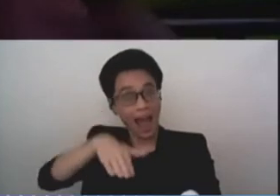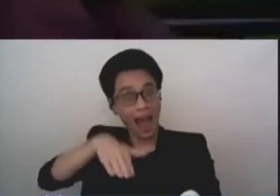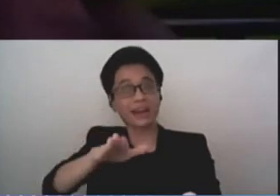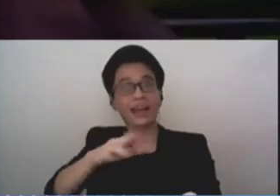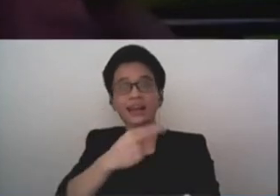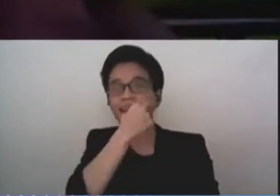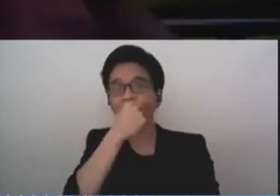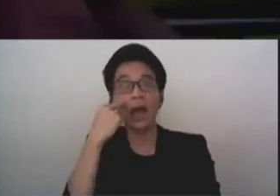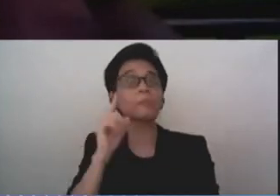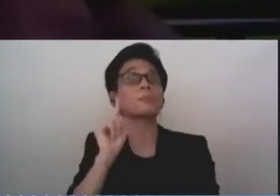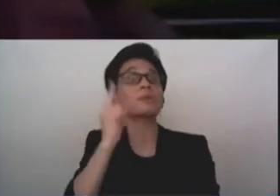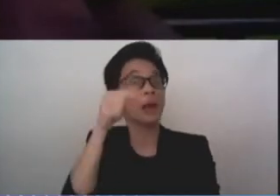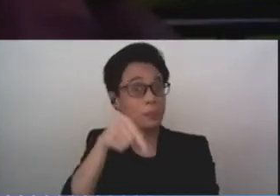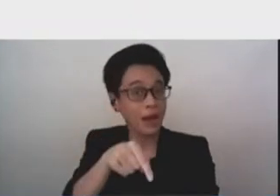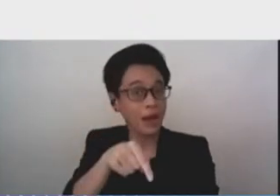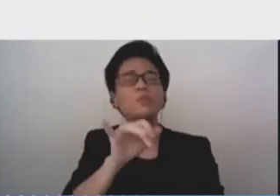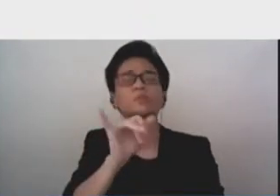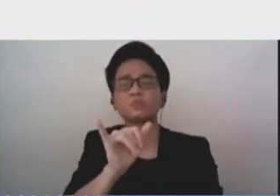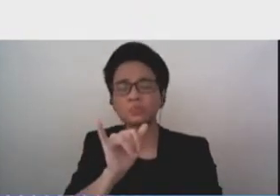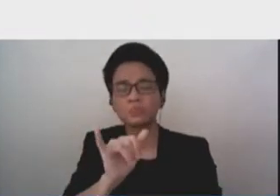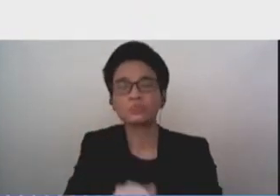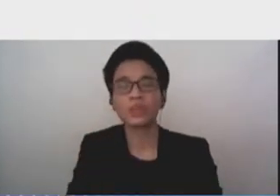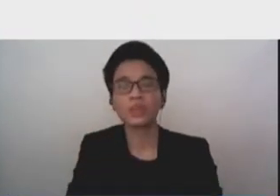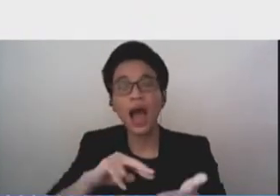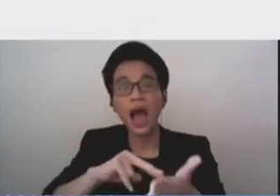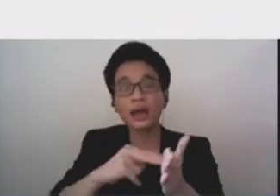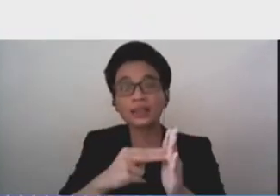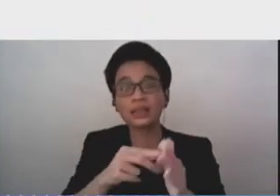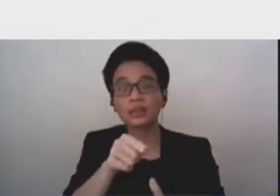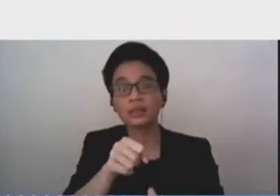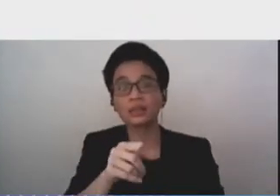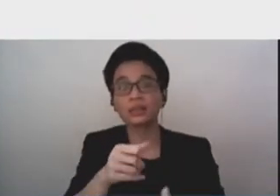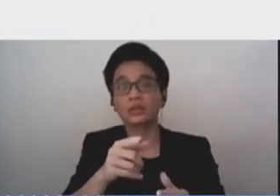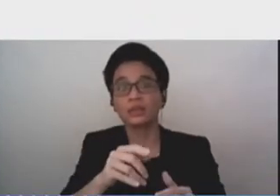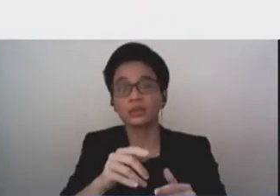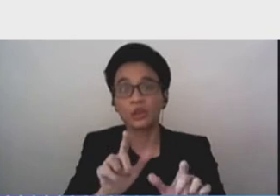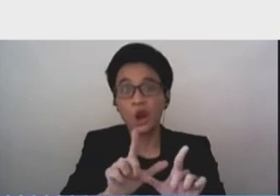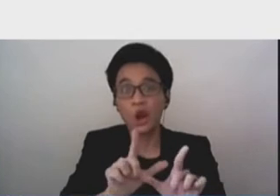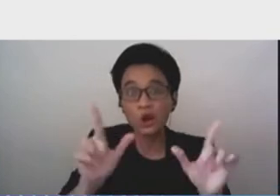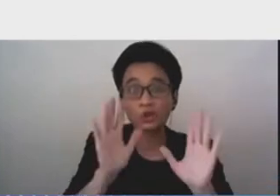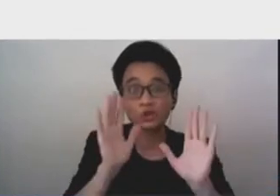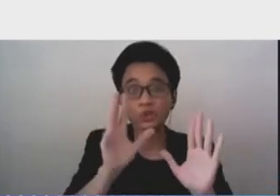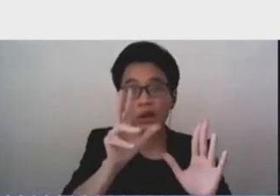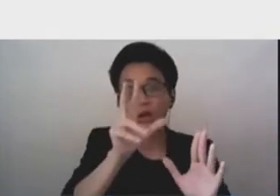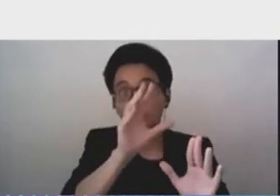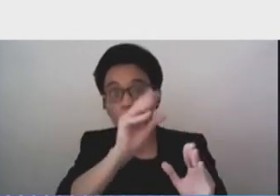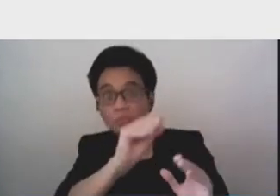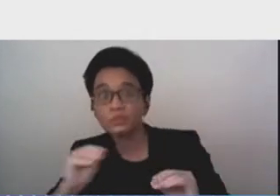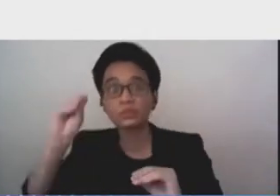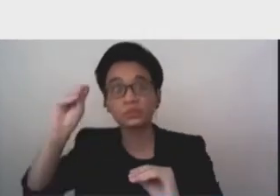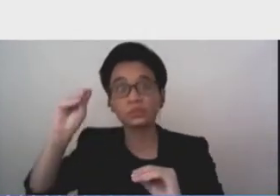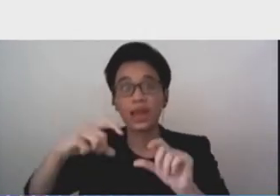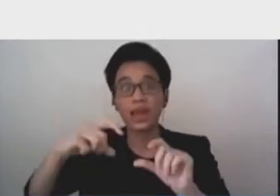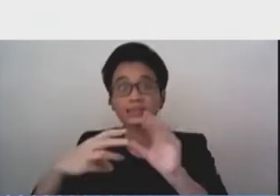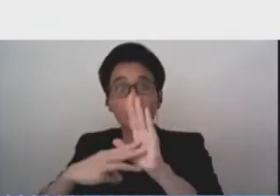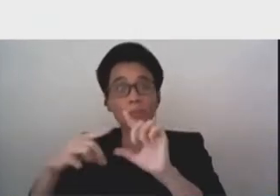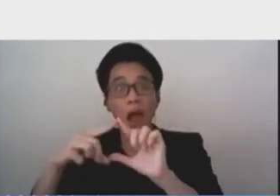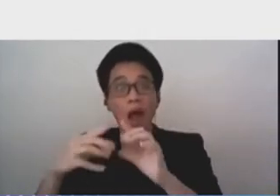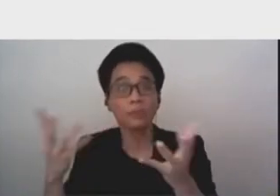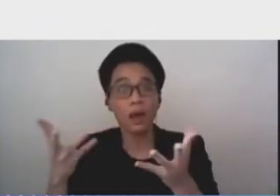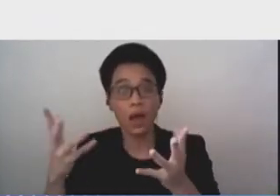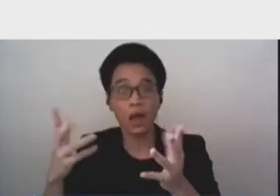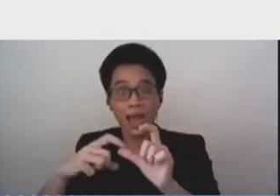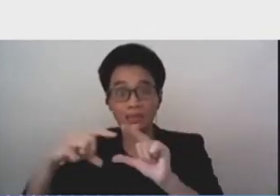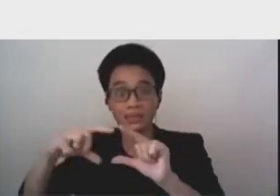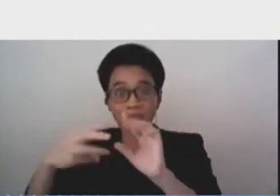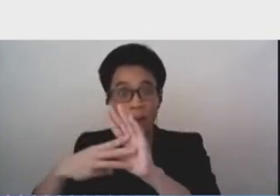ya, kalau ya, untuk berikutnya berarti untuk ke SMA, Balkis akan melanjutkan ke SMA yang kemudian menjadi percontohan untuk inklusif juga berarti